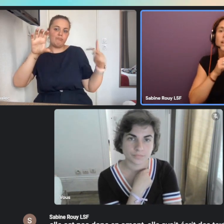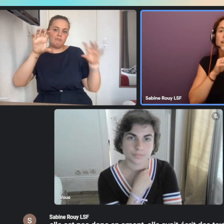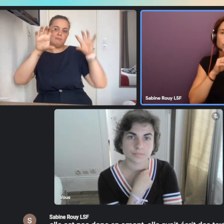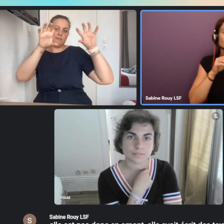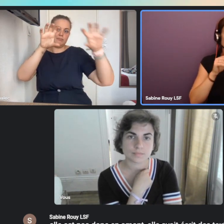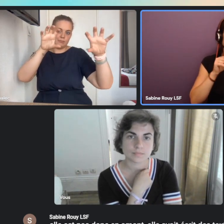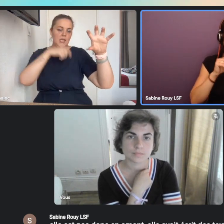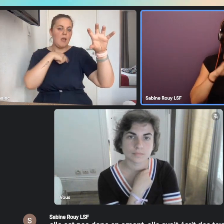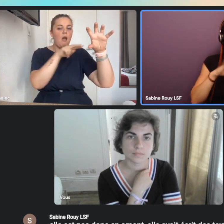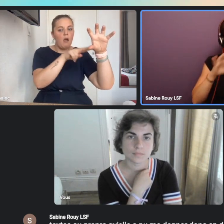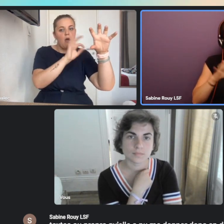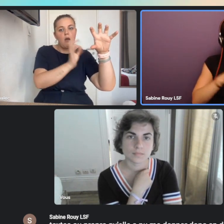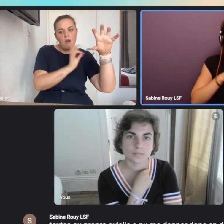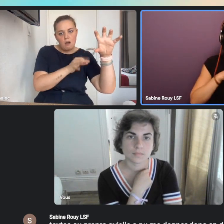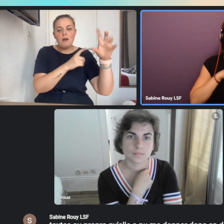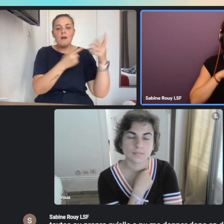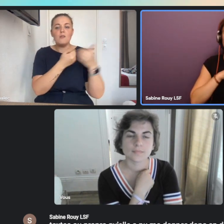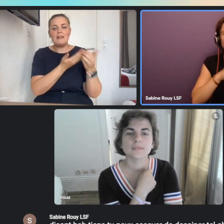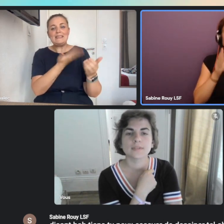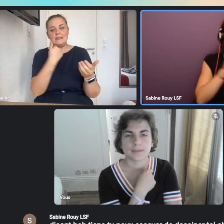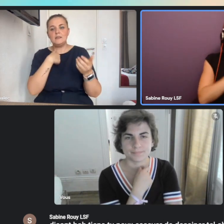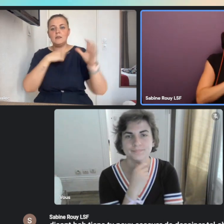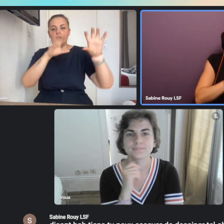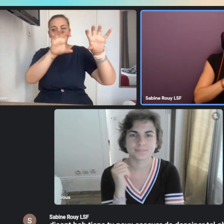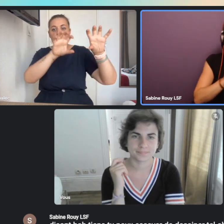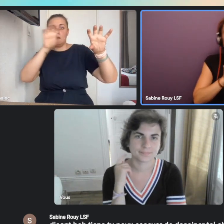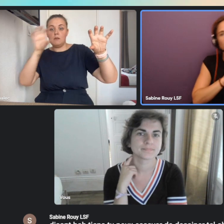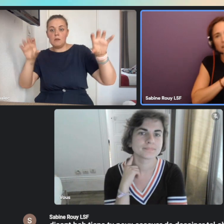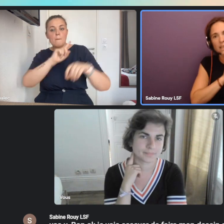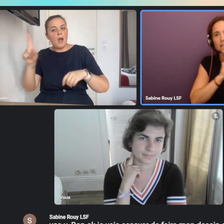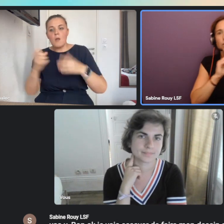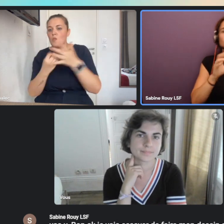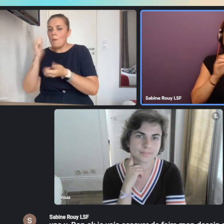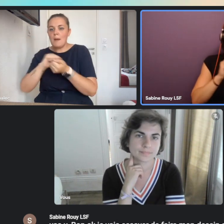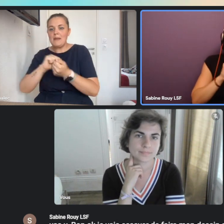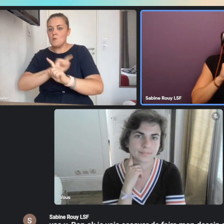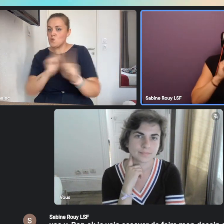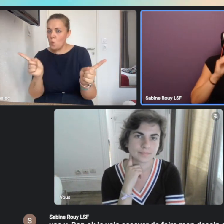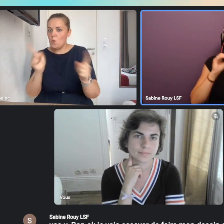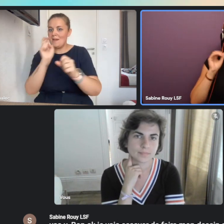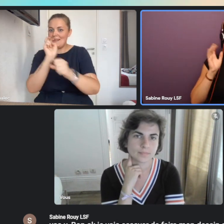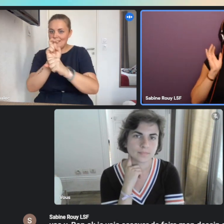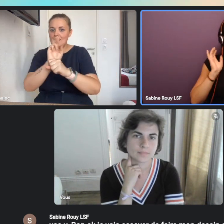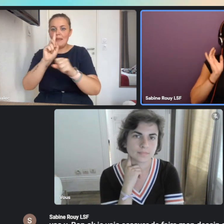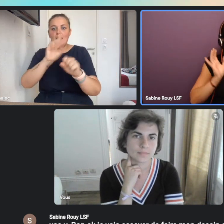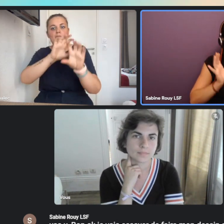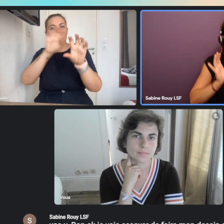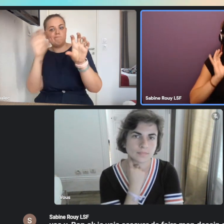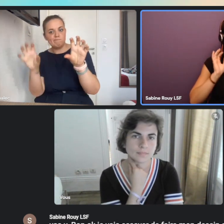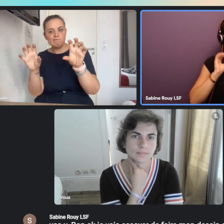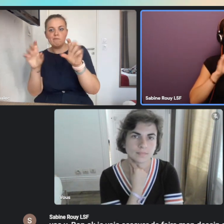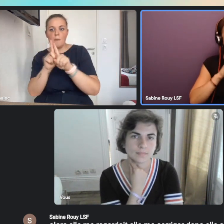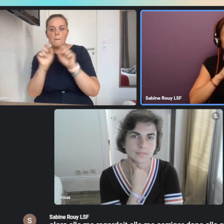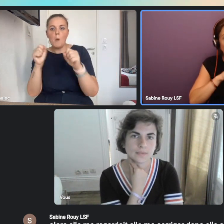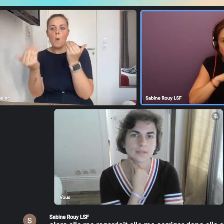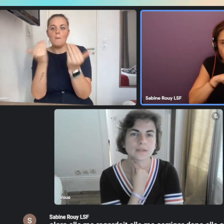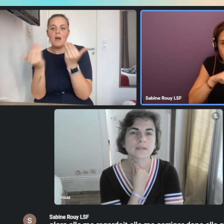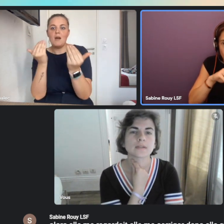personne, donc moi je dessinais, il y avait une autre personne à côté de moi qui dessinait, donc ça me permettait de comparer, d'enlever, donc on prenait pas une nouvelle feuille, par